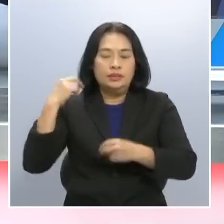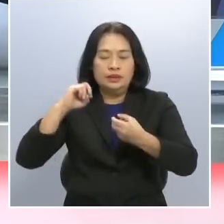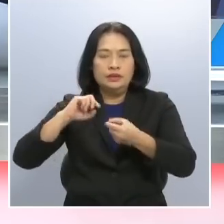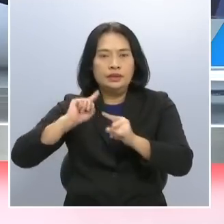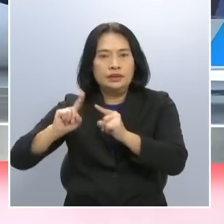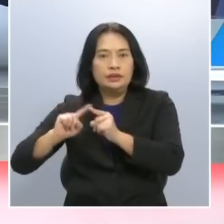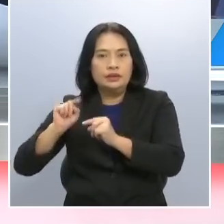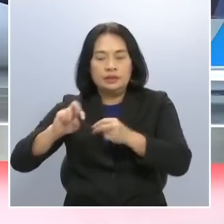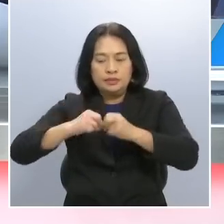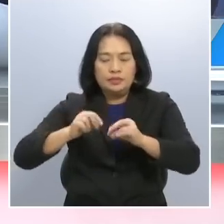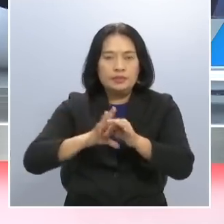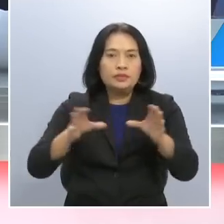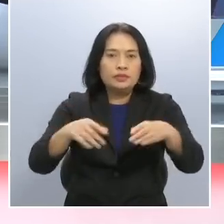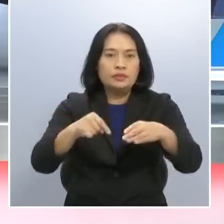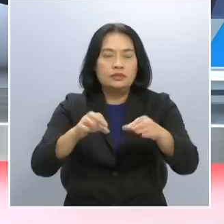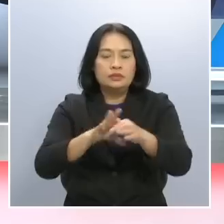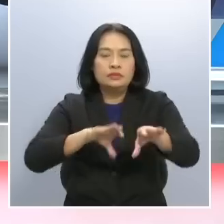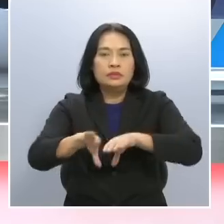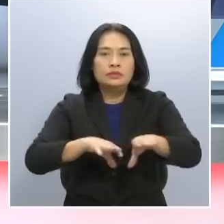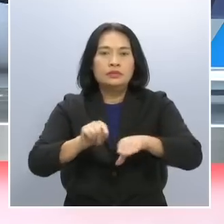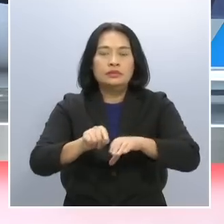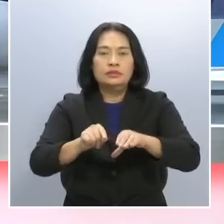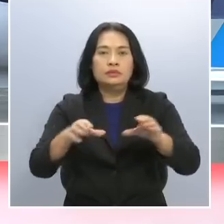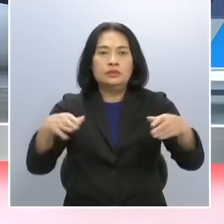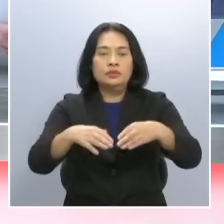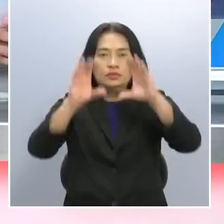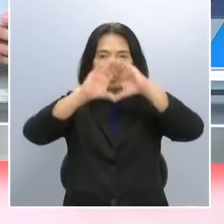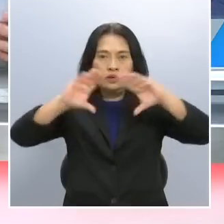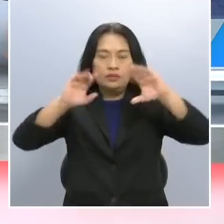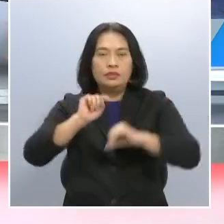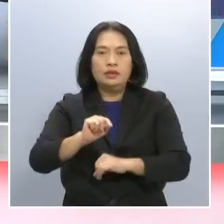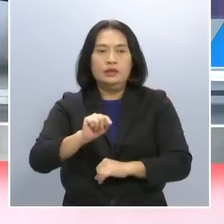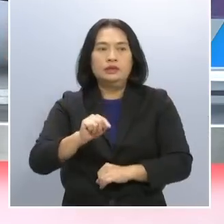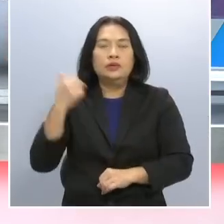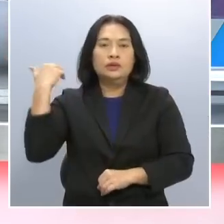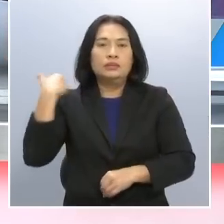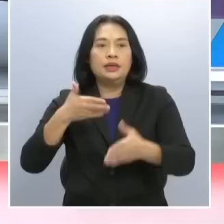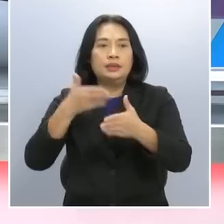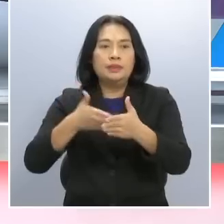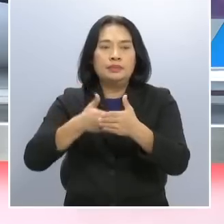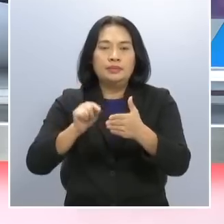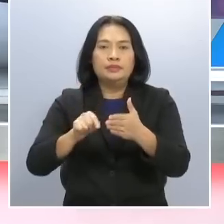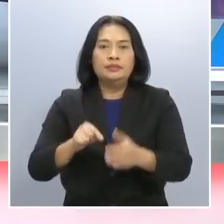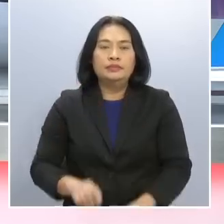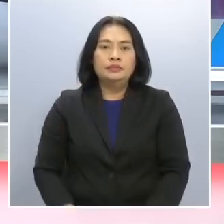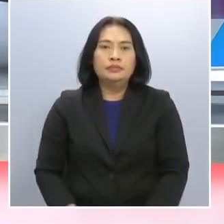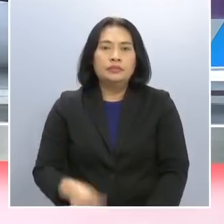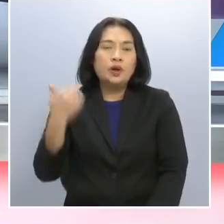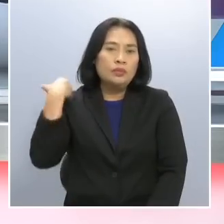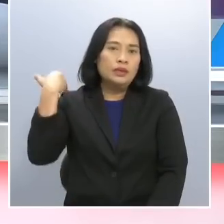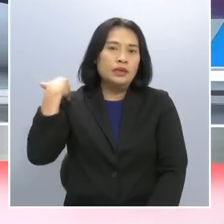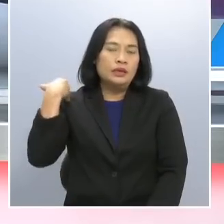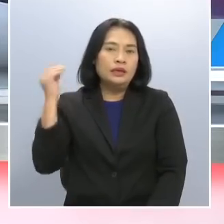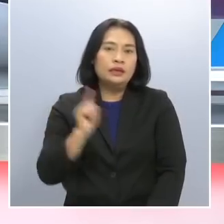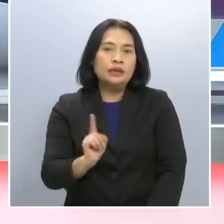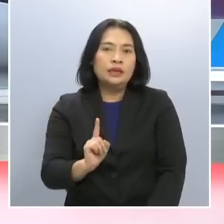ป็นเสียงส่วนน้อยที่ไม่ได้มีการจัดตั้งรัฐบาลด้วยปรากฏล่าสุดนะฮะแหมมันก็มีควันหลงนะผู้ชมครับเป็นเรื่